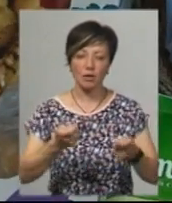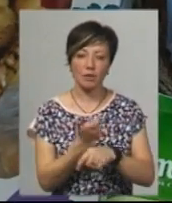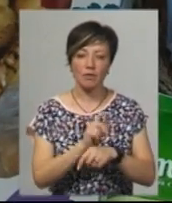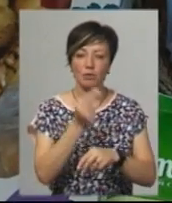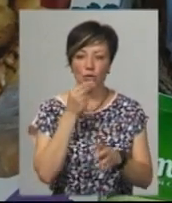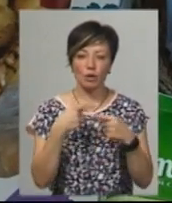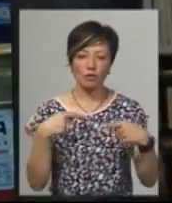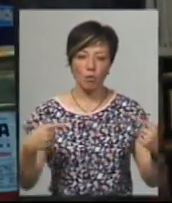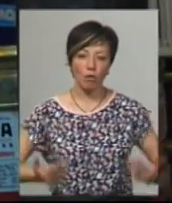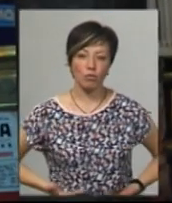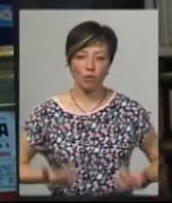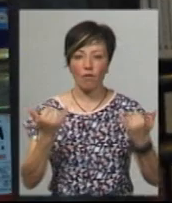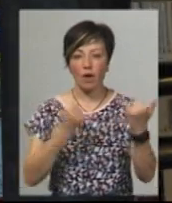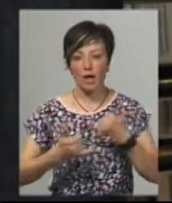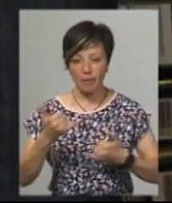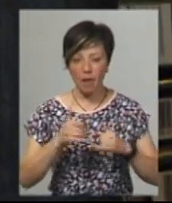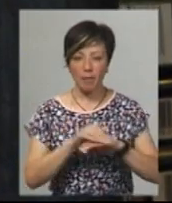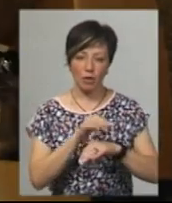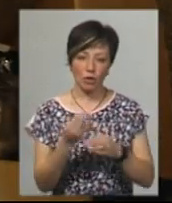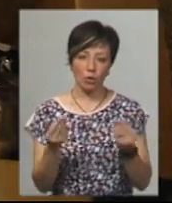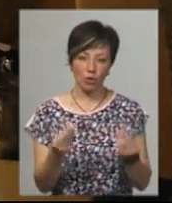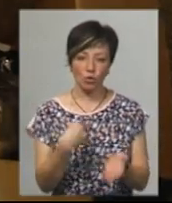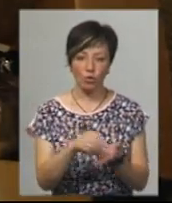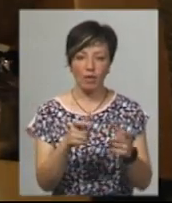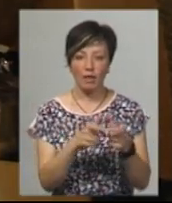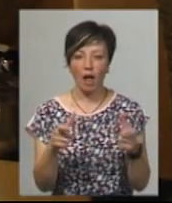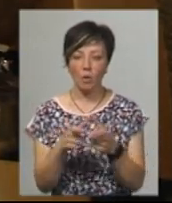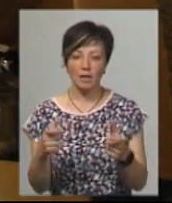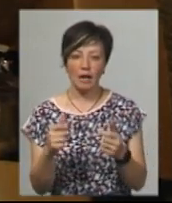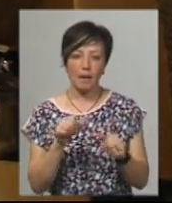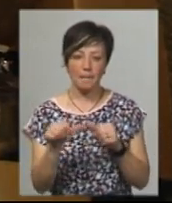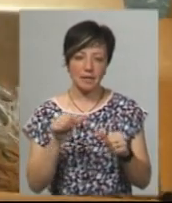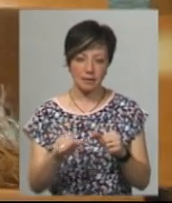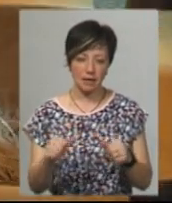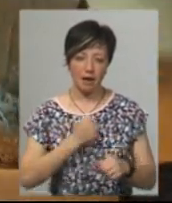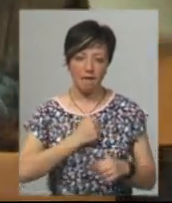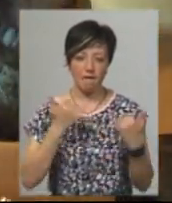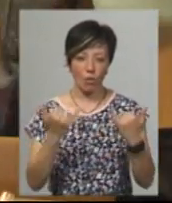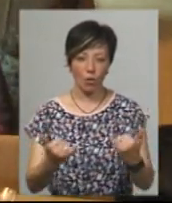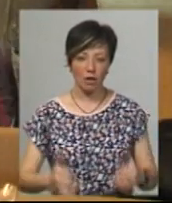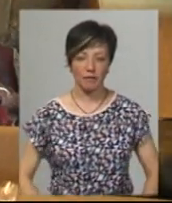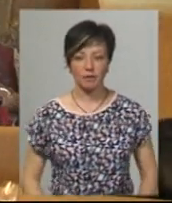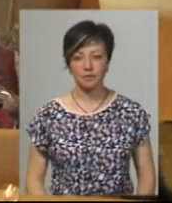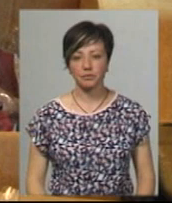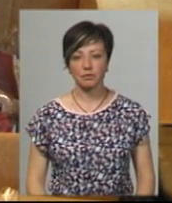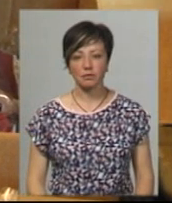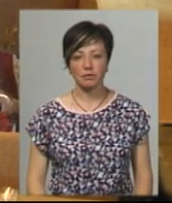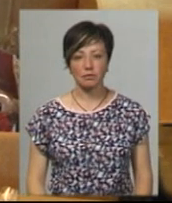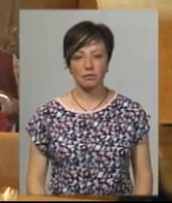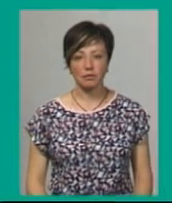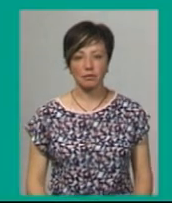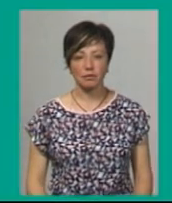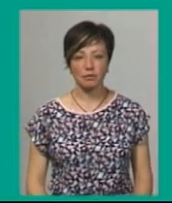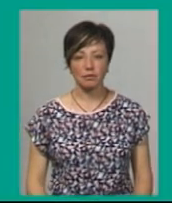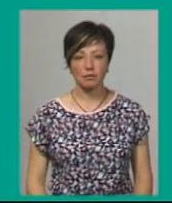продукти харчування, побутову хімію, а на благодійні кошти купують талони на пальне для воїнів. Леся Боровець, Олександр Горішевський. Новини на Суспільному.